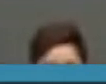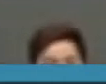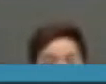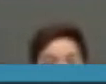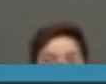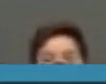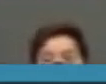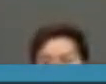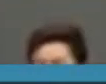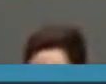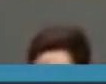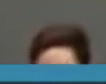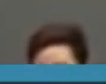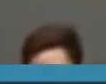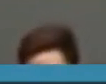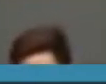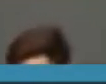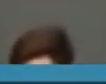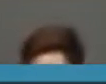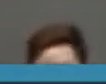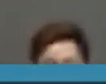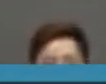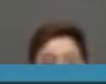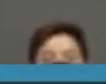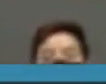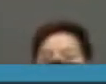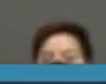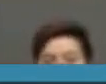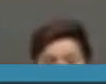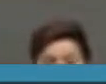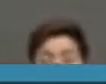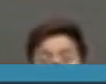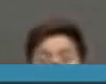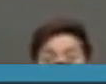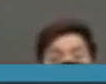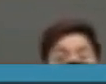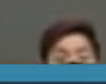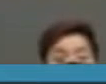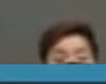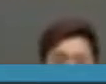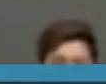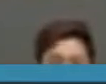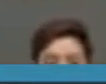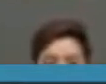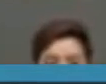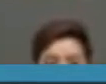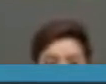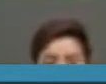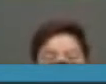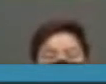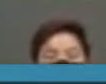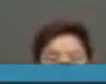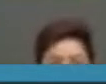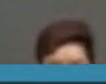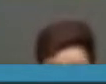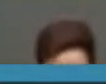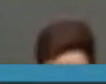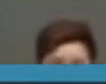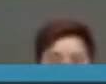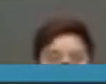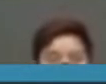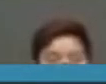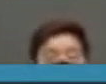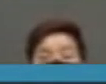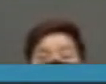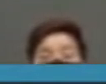325,027 กิโลกรัมโดยจัดทีมตรวจห้องเย็นหรือสถานที่พักซากสัตว์ทั่วประเทศจากการบูรณาการป้องกันการลักลอบนำเข้า